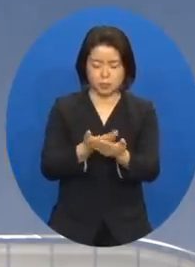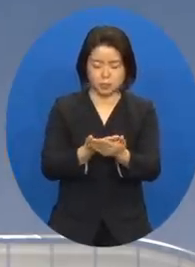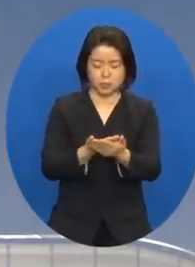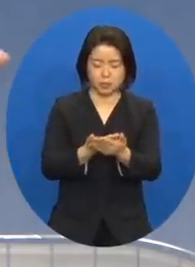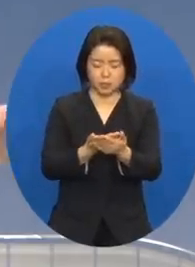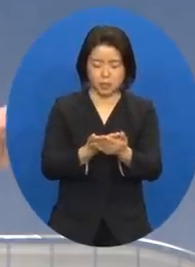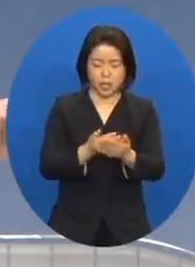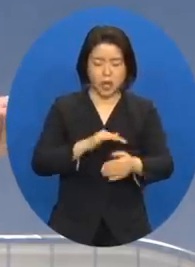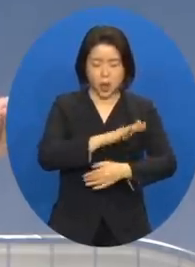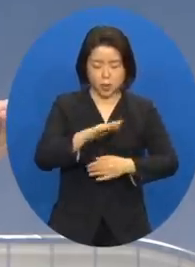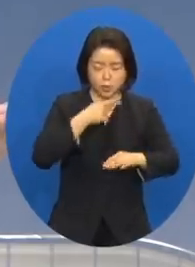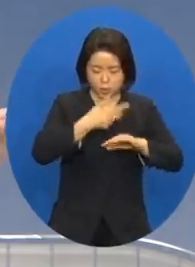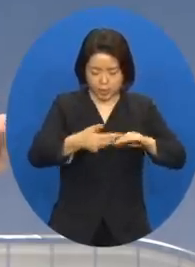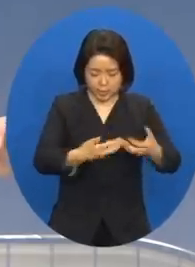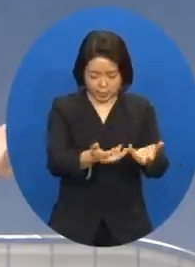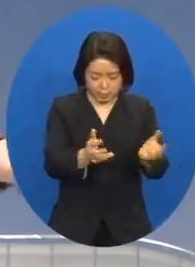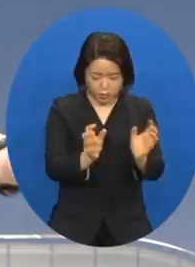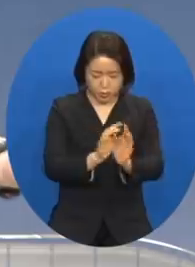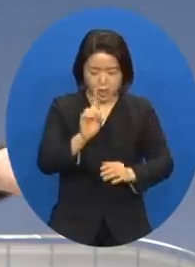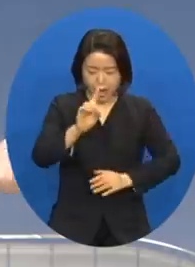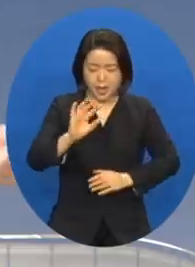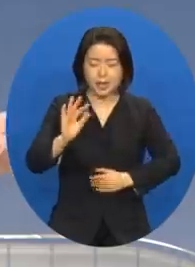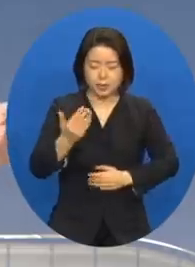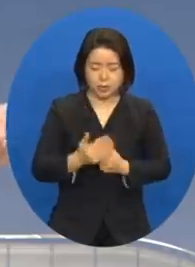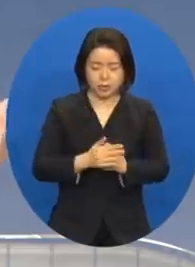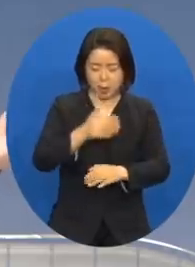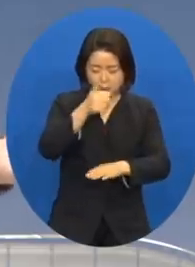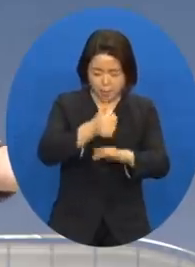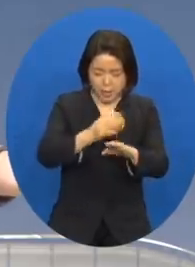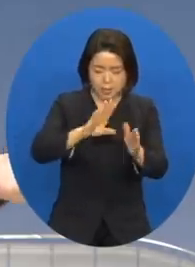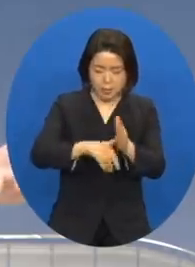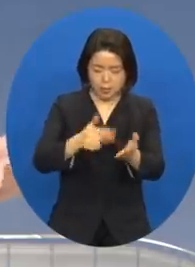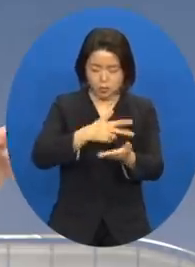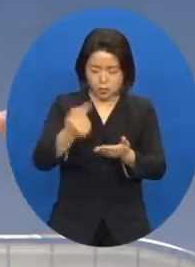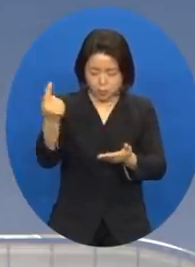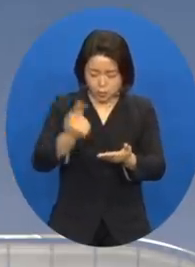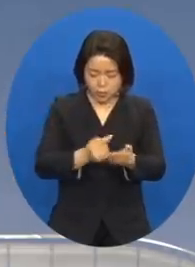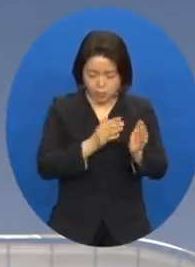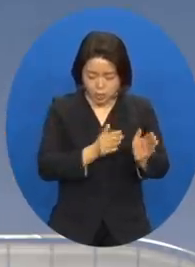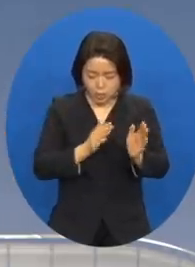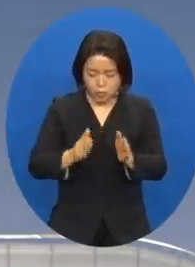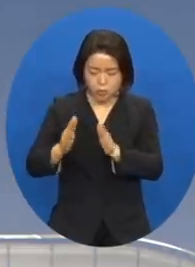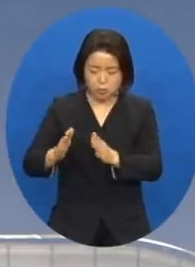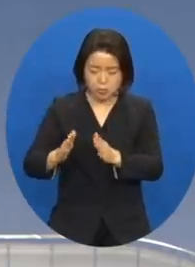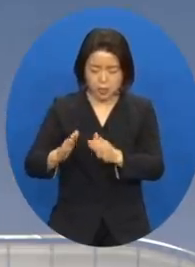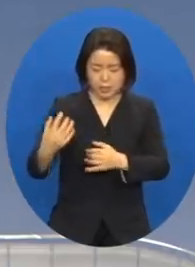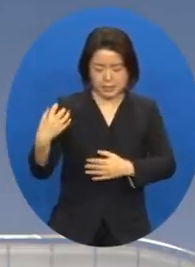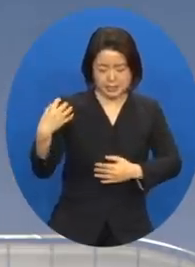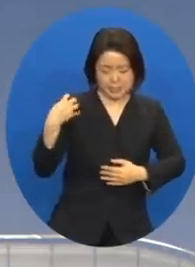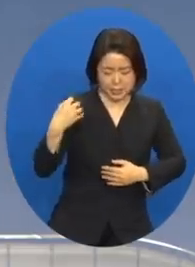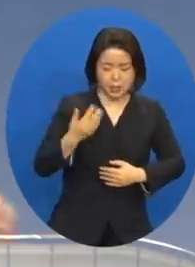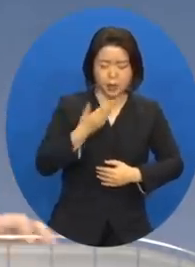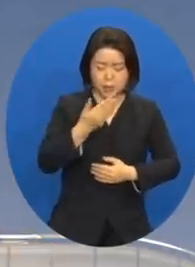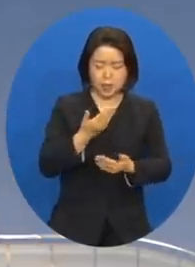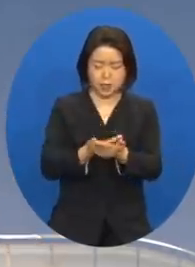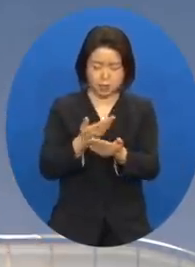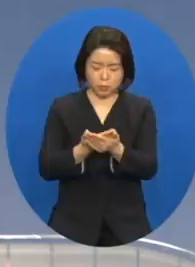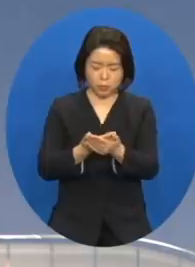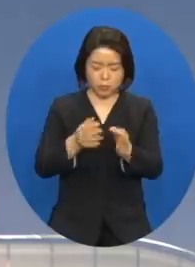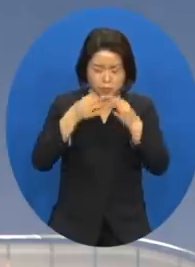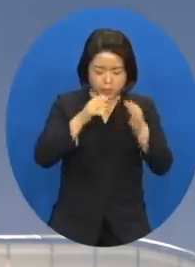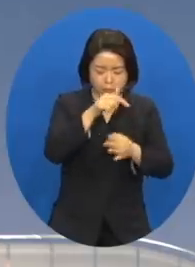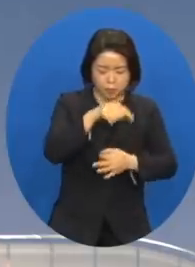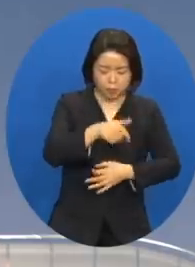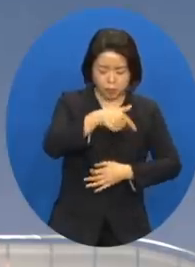하나님, 우리 민족이 하나가 되어서 마지막 때에 주의 오심을 준비하는 사명을 감당하게 하소서. 김국기